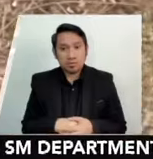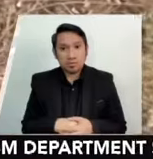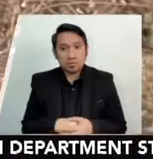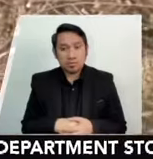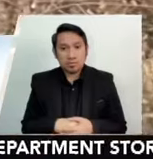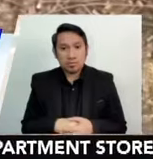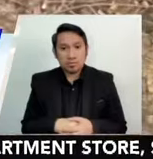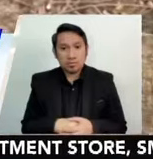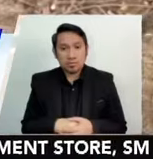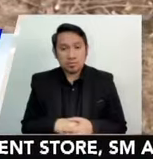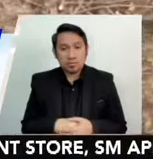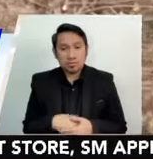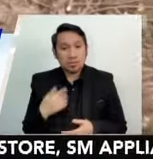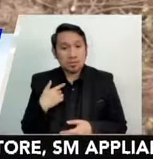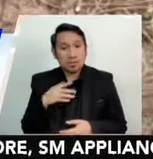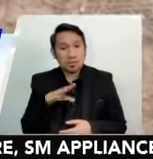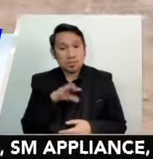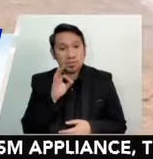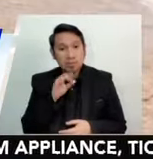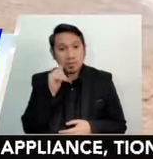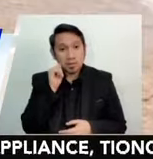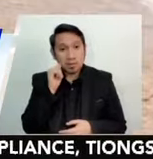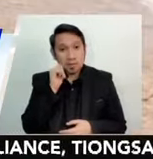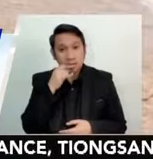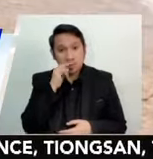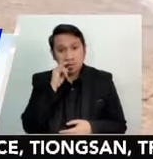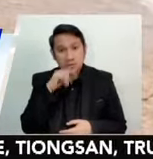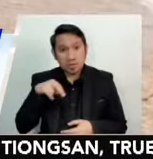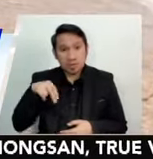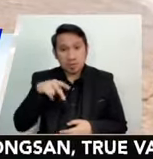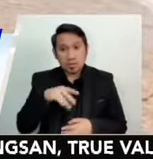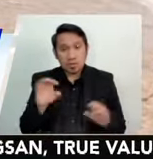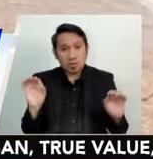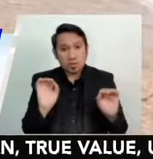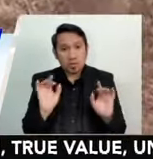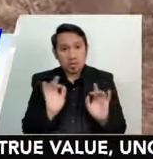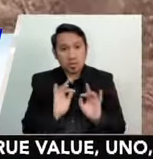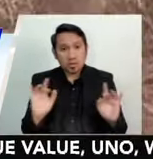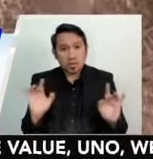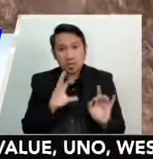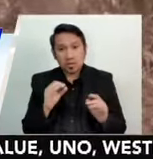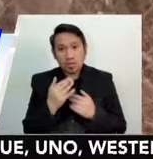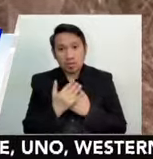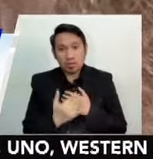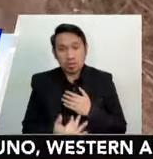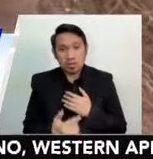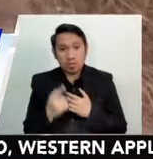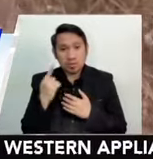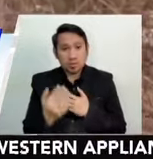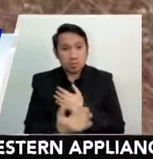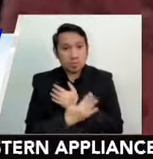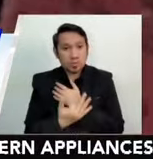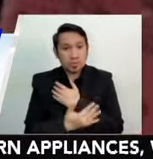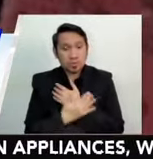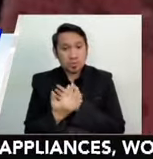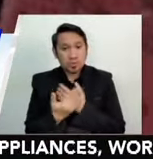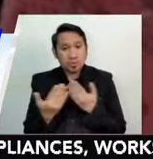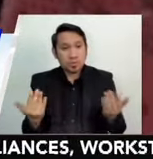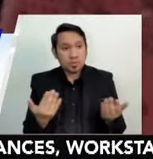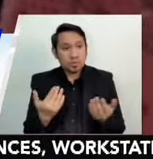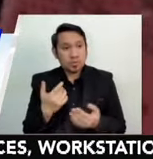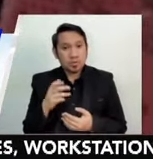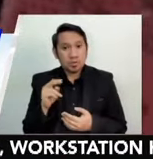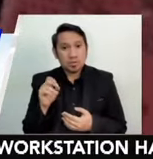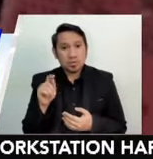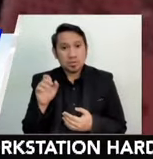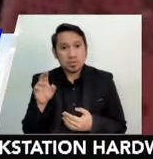Natagpuan naman ang isang batang babaeng naglalakad ng walang damit pang itaas at duguan sa isang damuhan sa General Santos City. Ayon sa